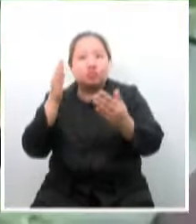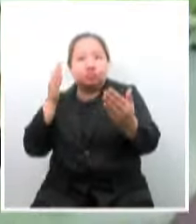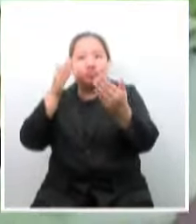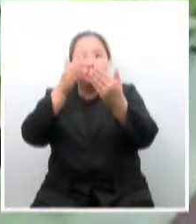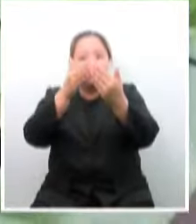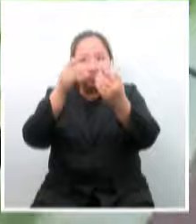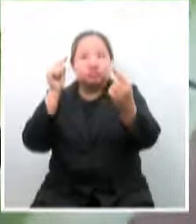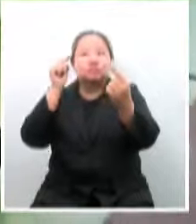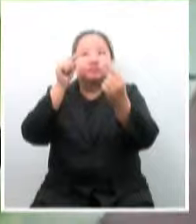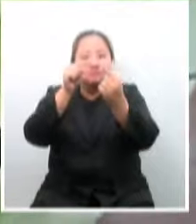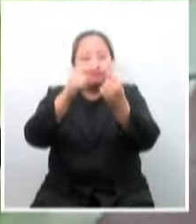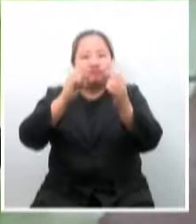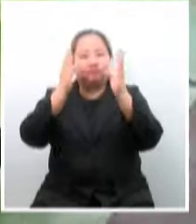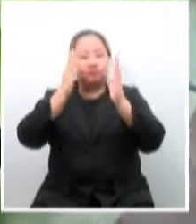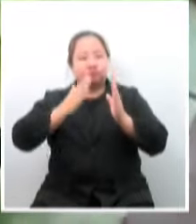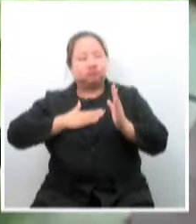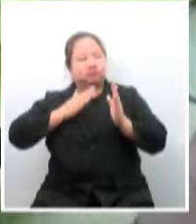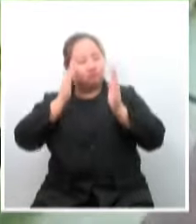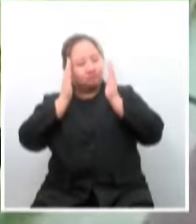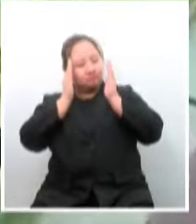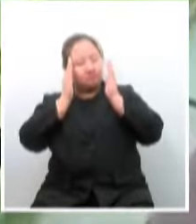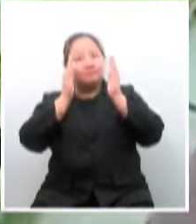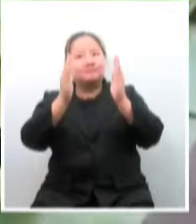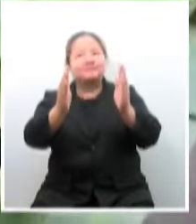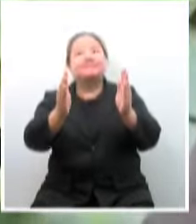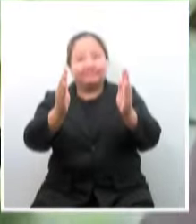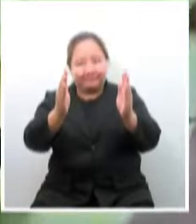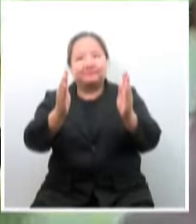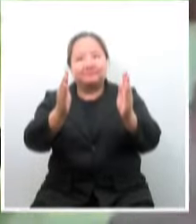นี่คือความตั้งใจของ